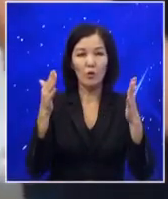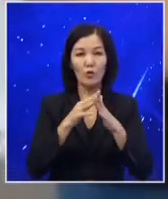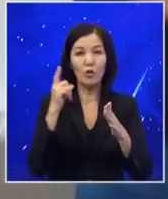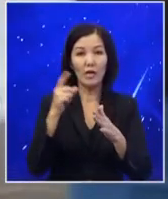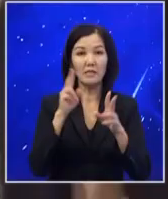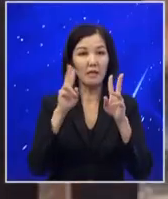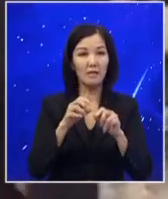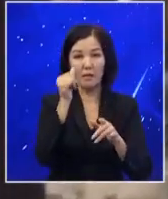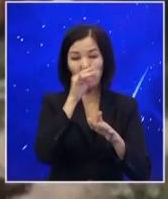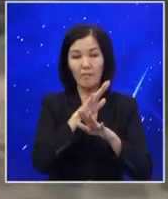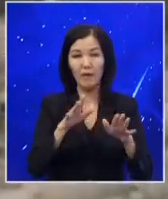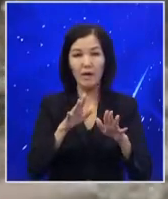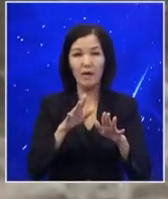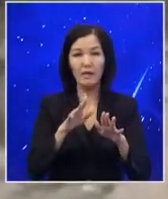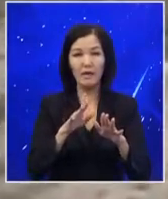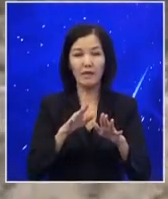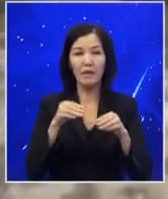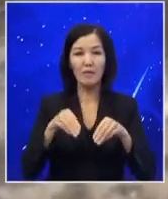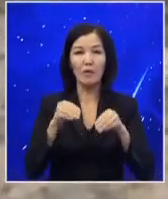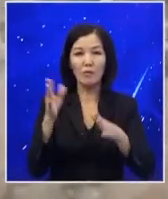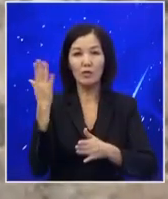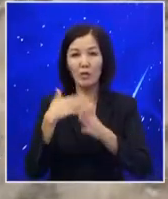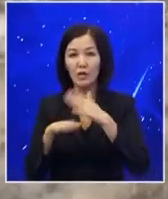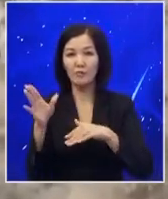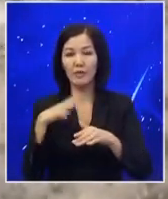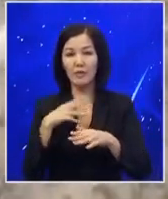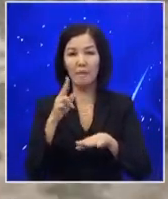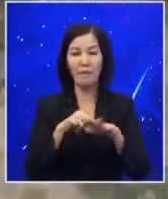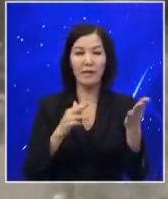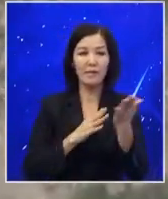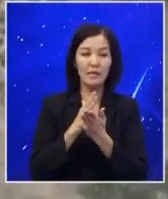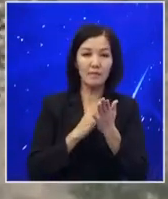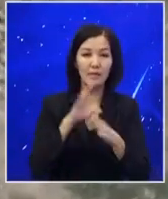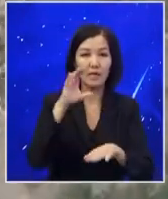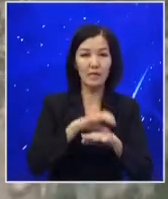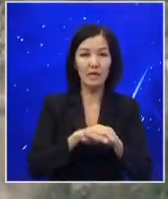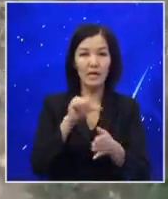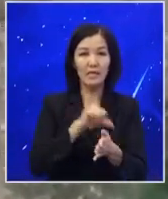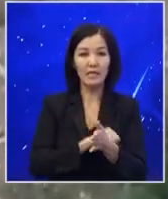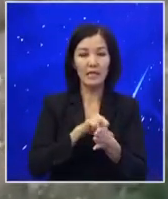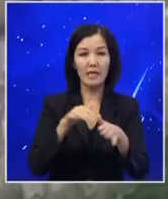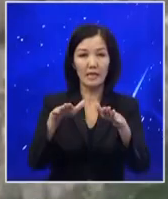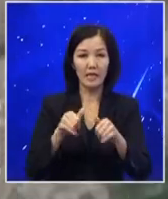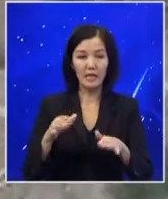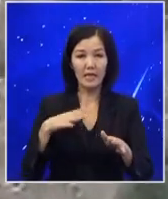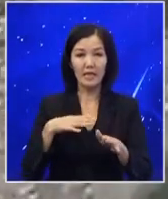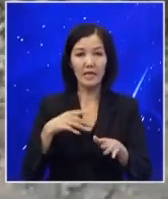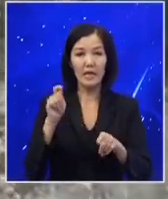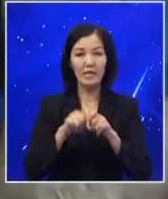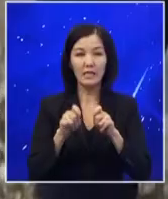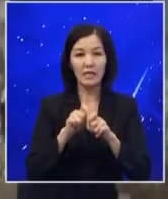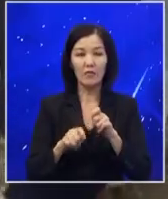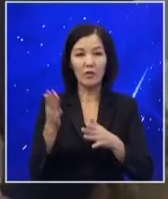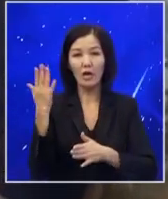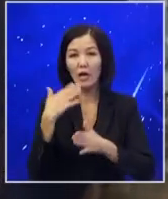таба алмаған. Күдікті бақшасы арқылы ізін суытыпты. Полиция қызметкерлері анықталған есірткі заттарын тәркіледі. Ал